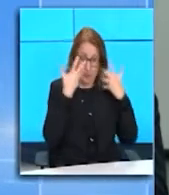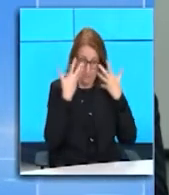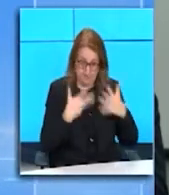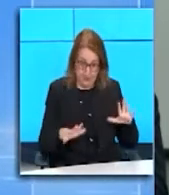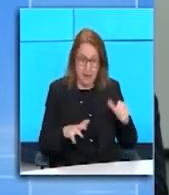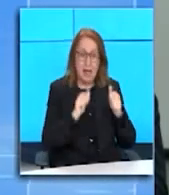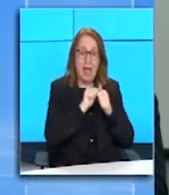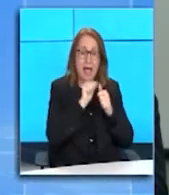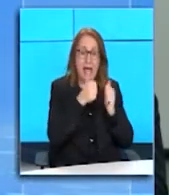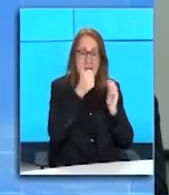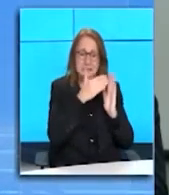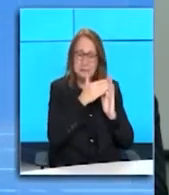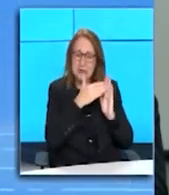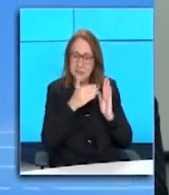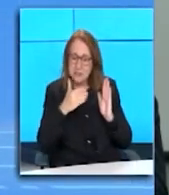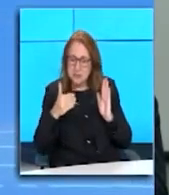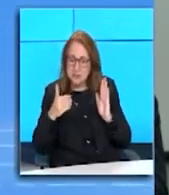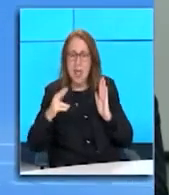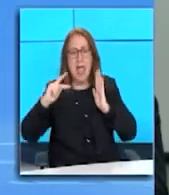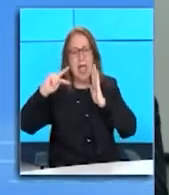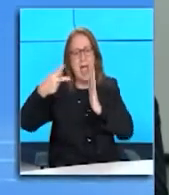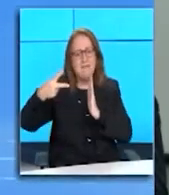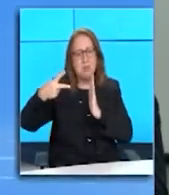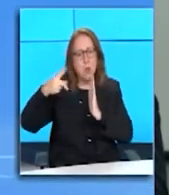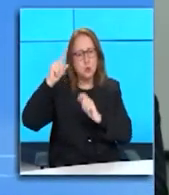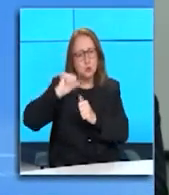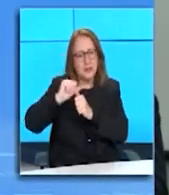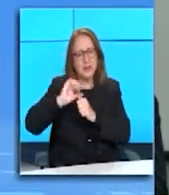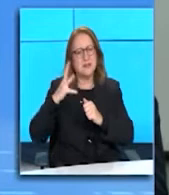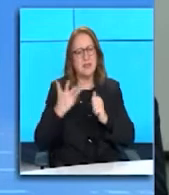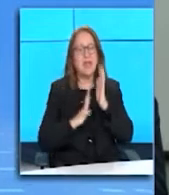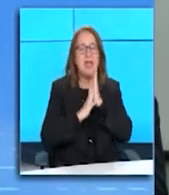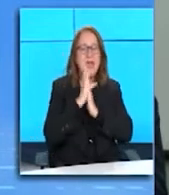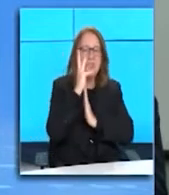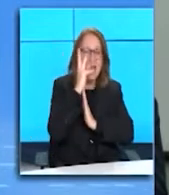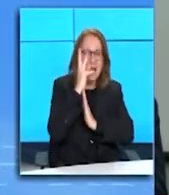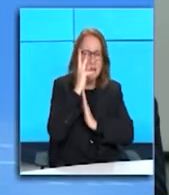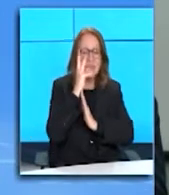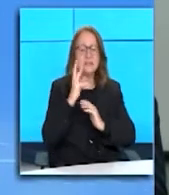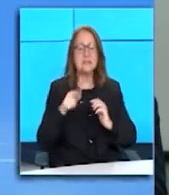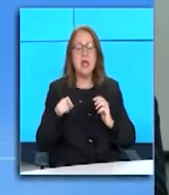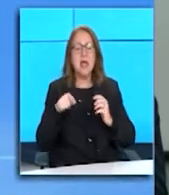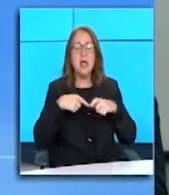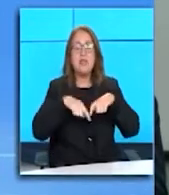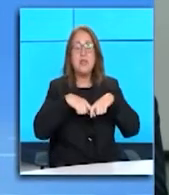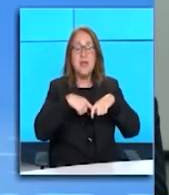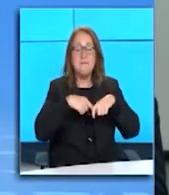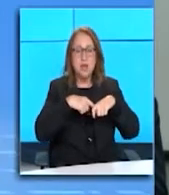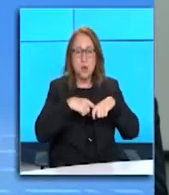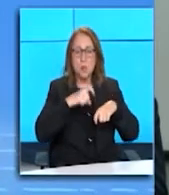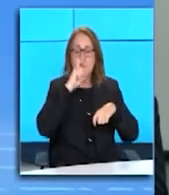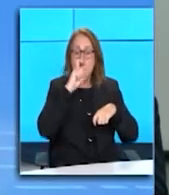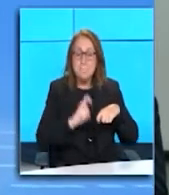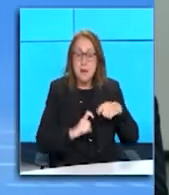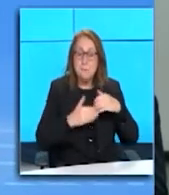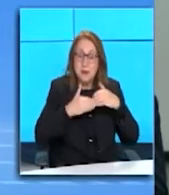και επομένως από τις 13-12 θα πλέον όποιος είναι άνω των 60 προκειμένου